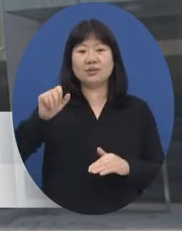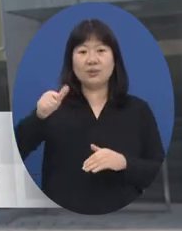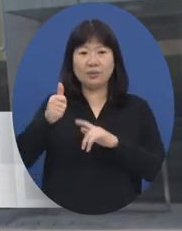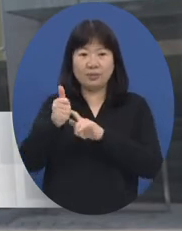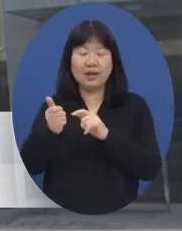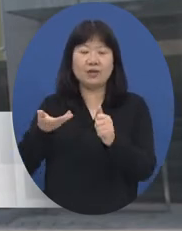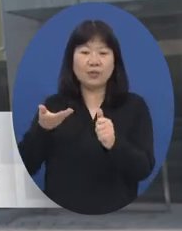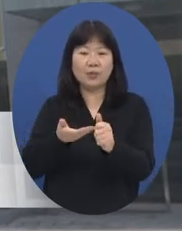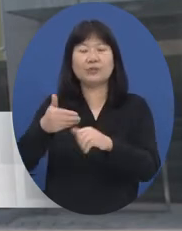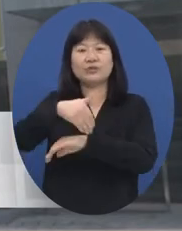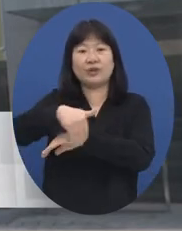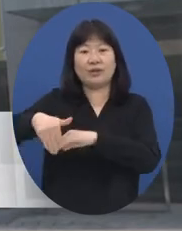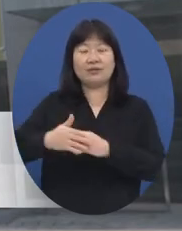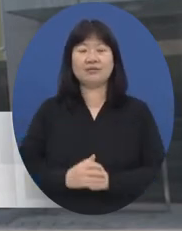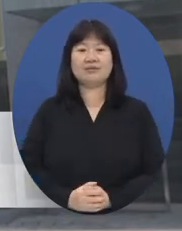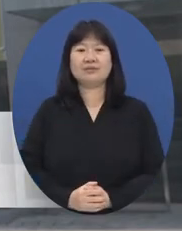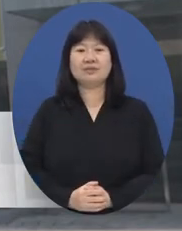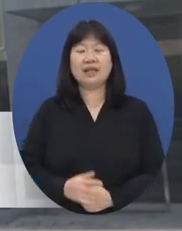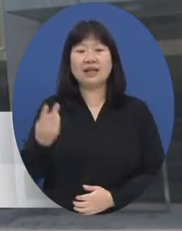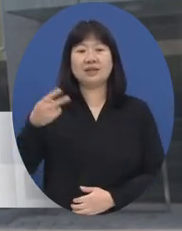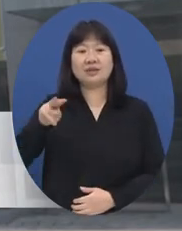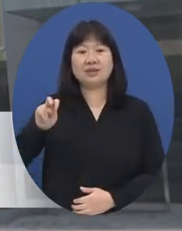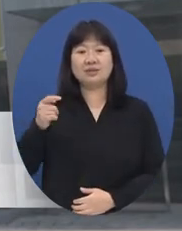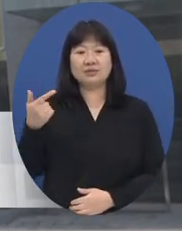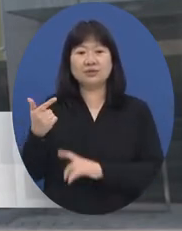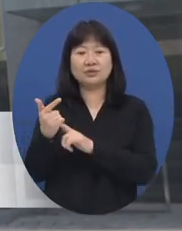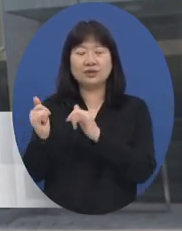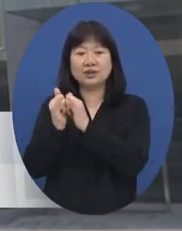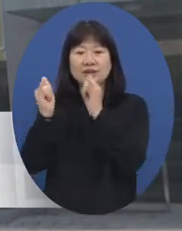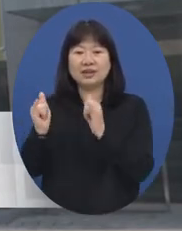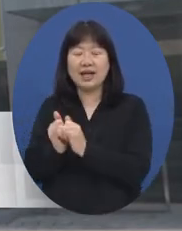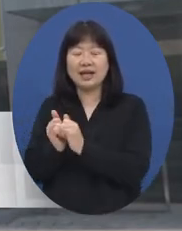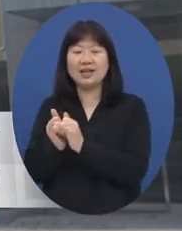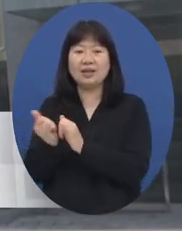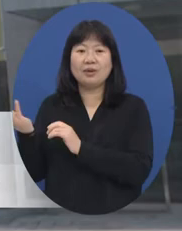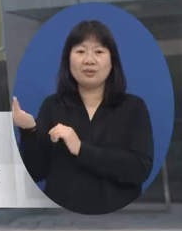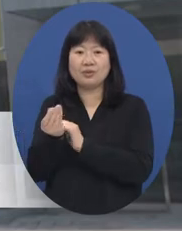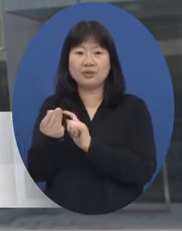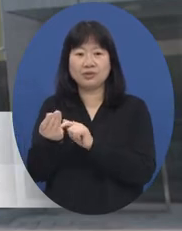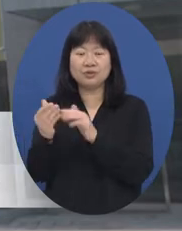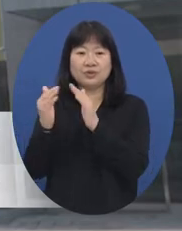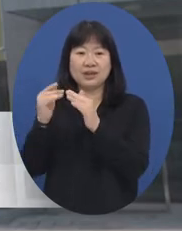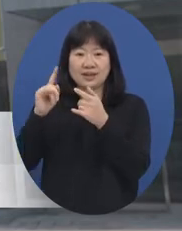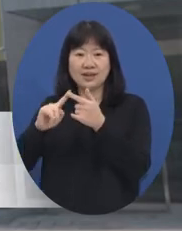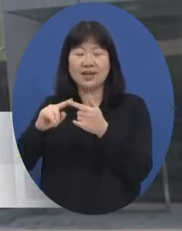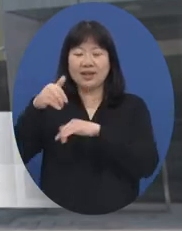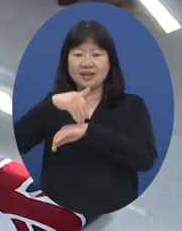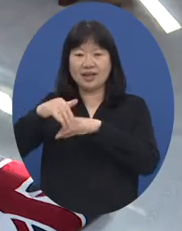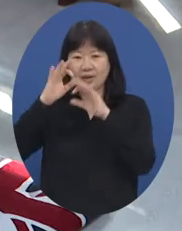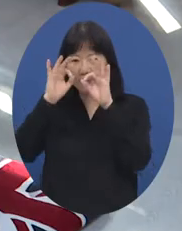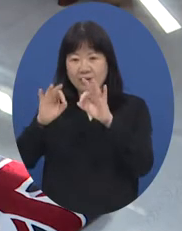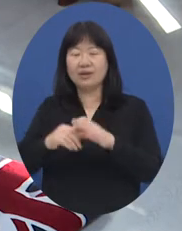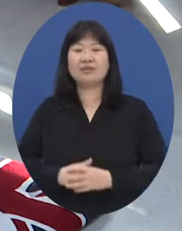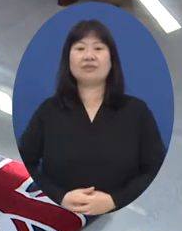8,500원 공급이 놨습니다 경기도에 2026 사회주택 기본계획고시 짚어봤습니다